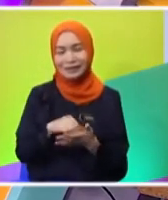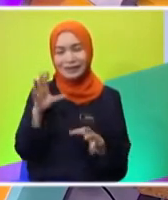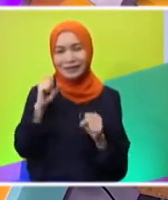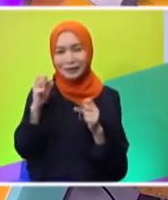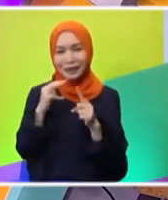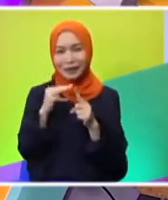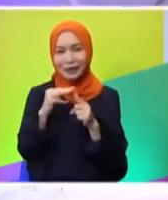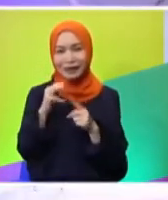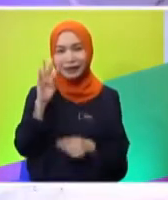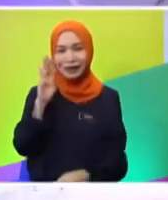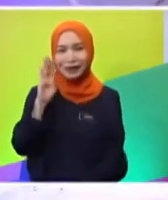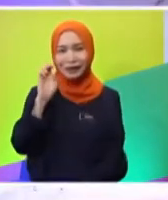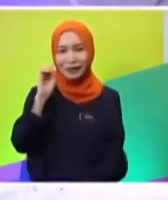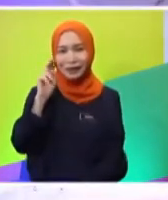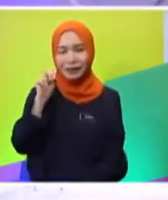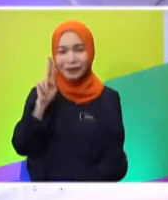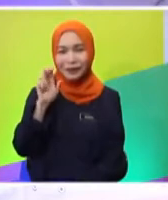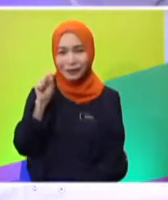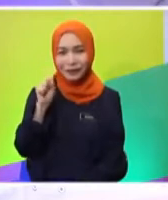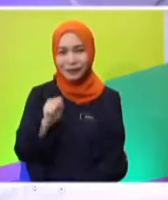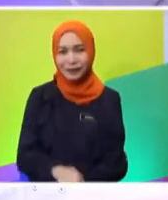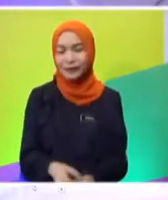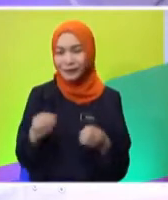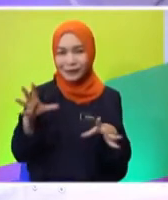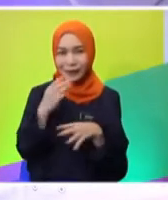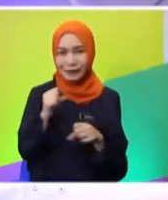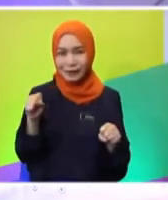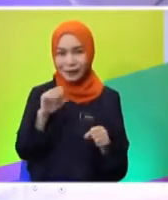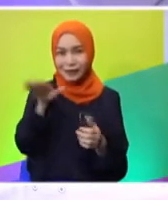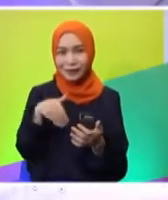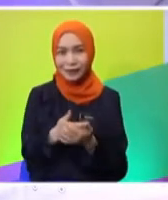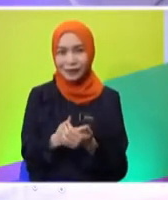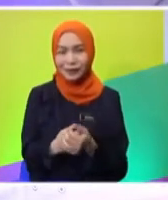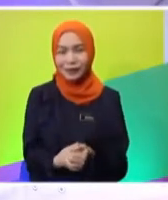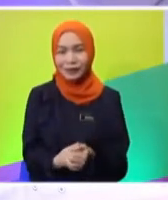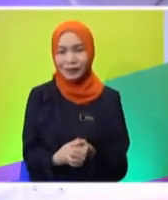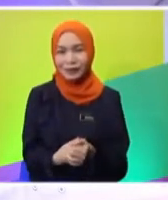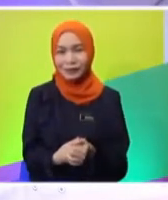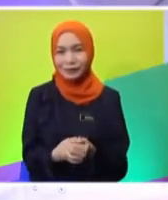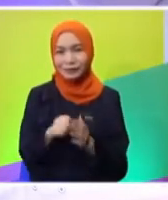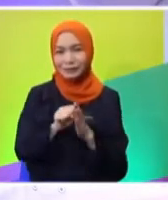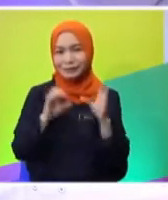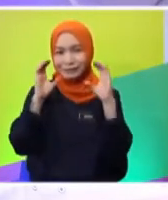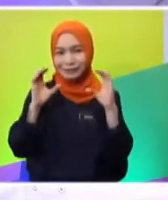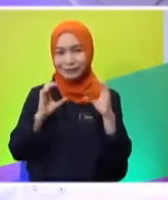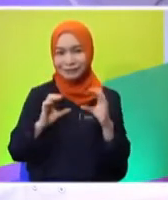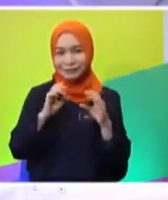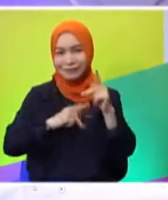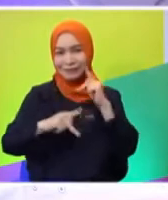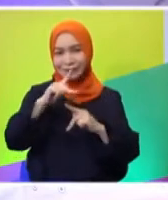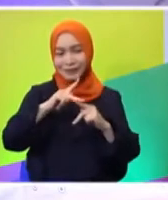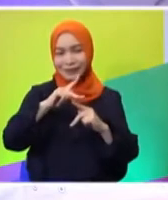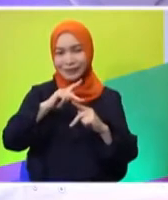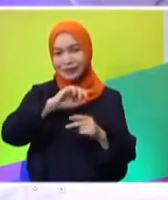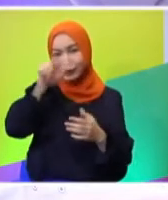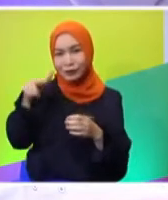hiasan Republik kita tersisa mewarnai semua hari ini kita terdapat monisme belum kering tapi secara proses keseluruhan paham lah kita pilih warna semua